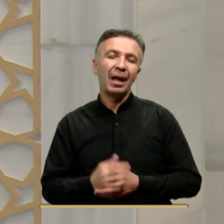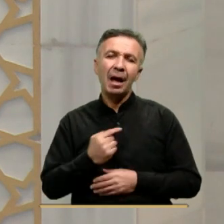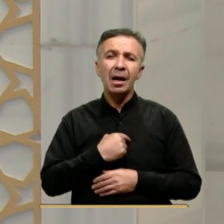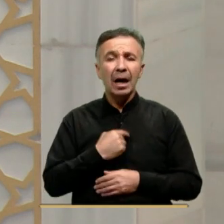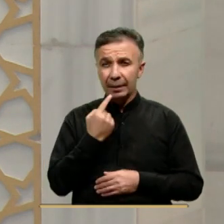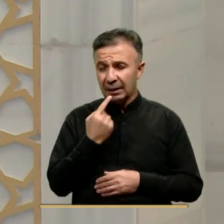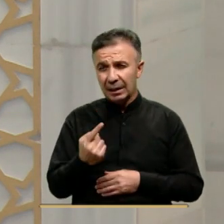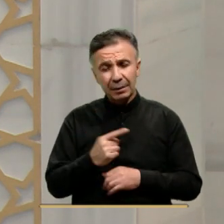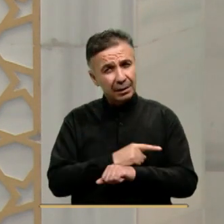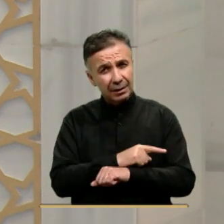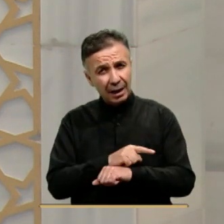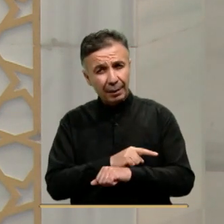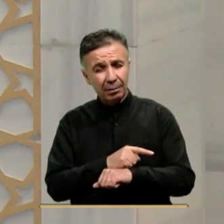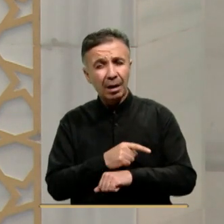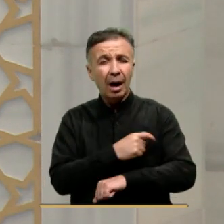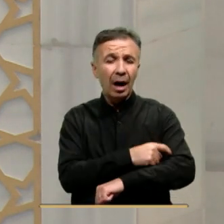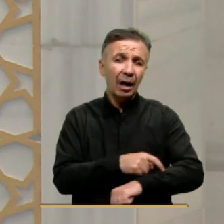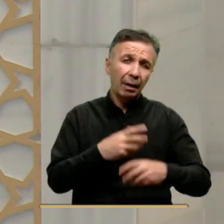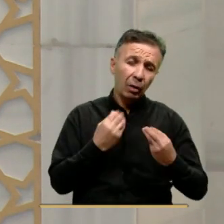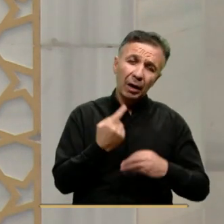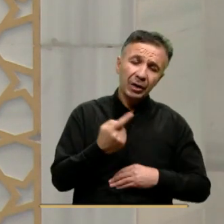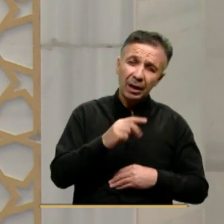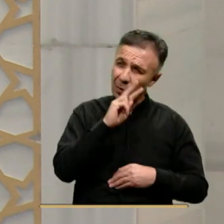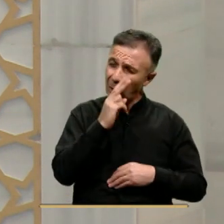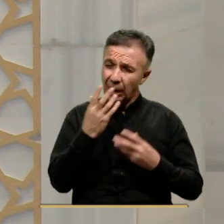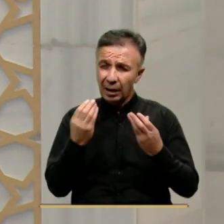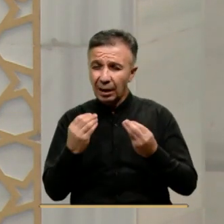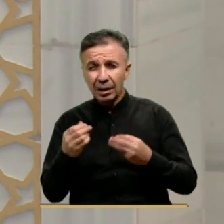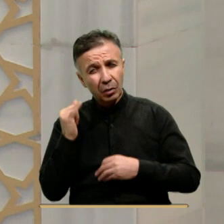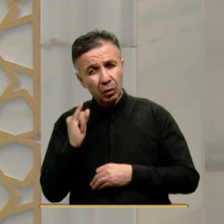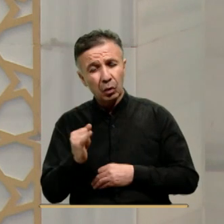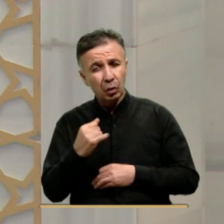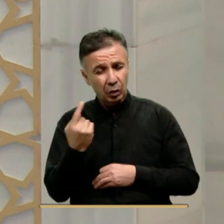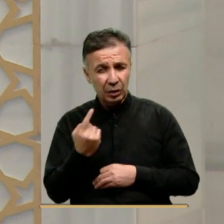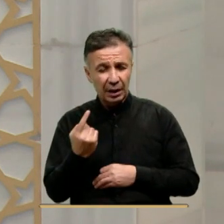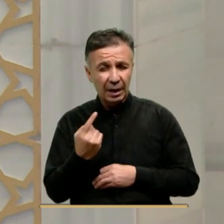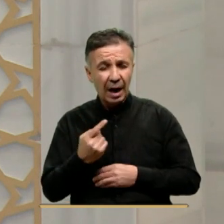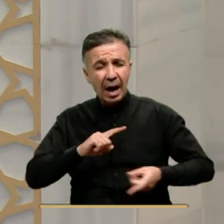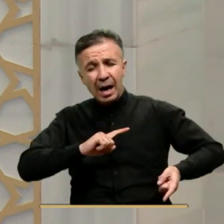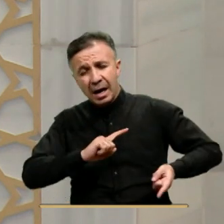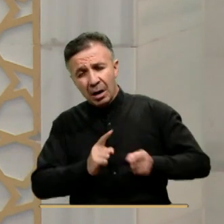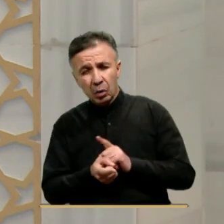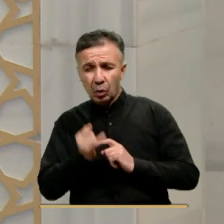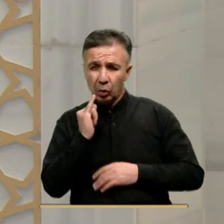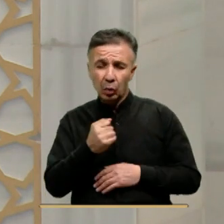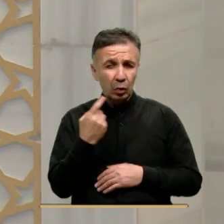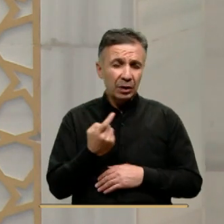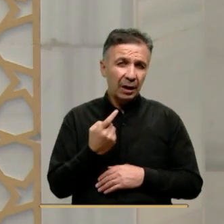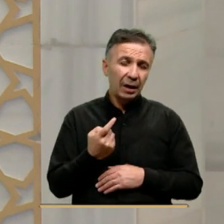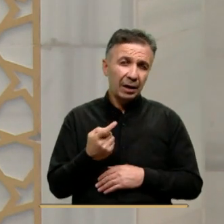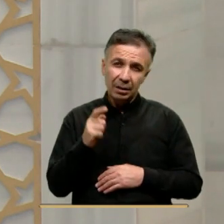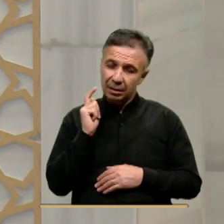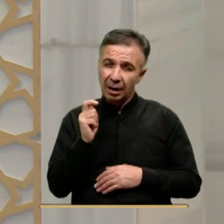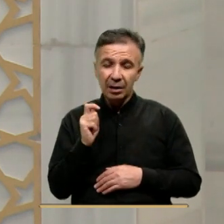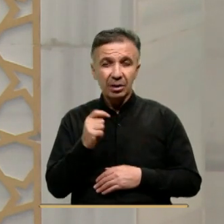dediğimiz zaman haramlar günahlar kötülükler ve her türlü şerler Aslında